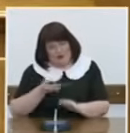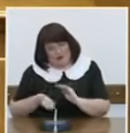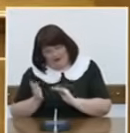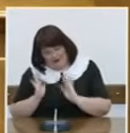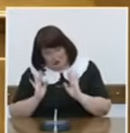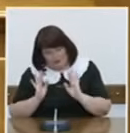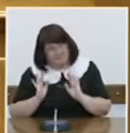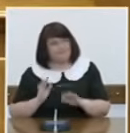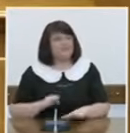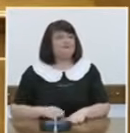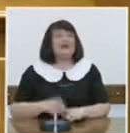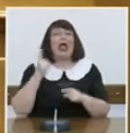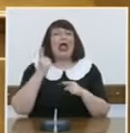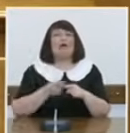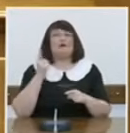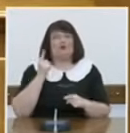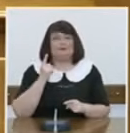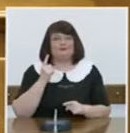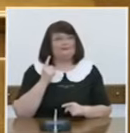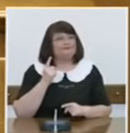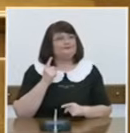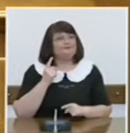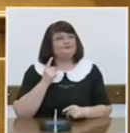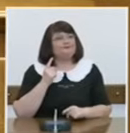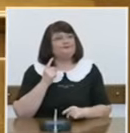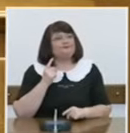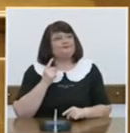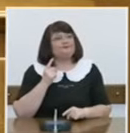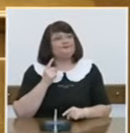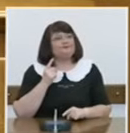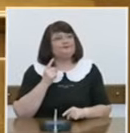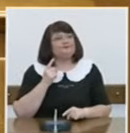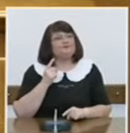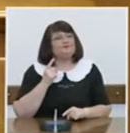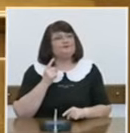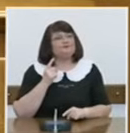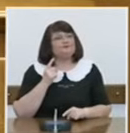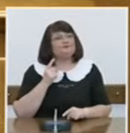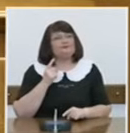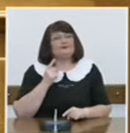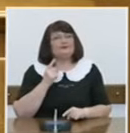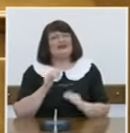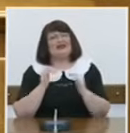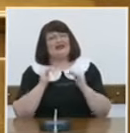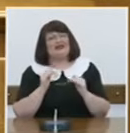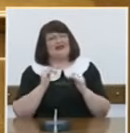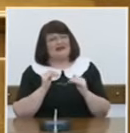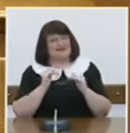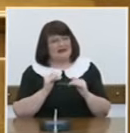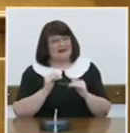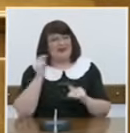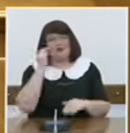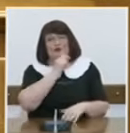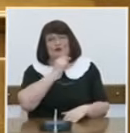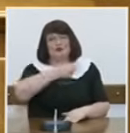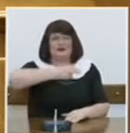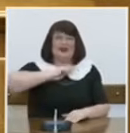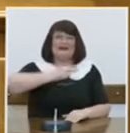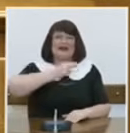απλό. Επειδή απαντάτε συνεχώς με ύβρις, όχι εσείς, ο Πρωθυπουργός προς το πρόσωπό μου, είπε για